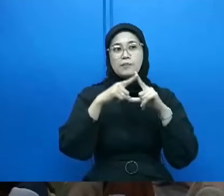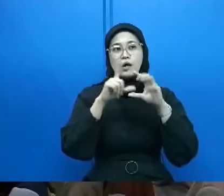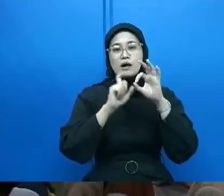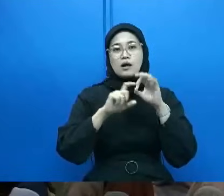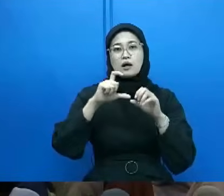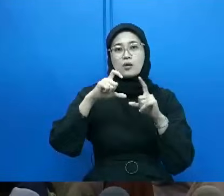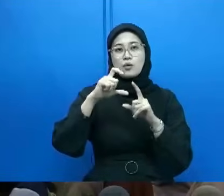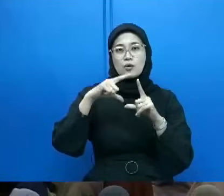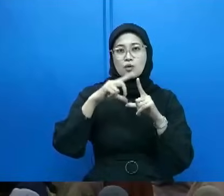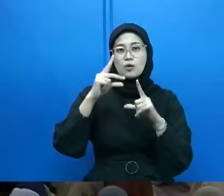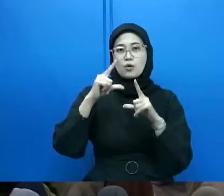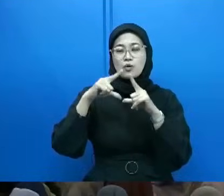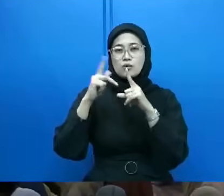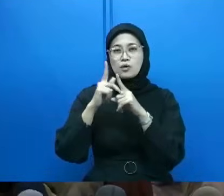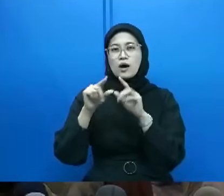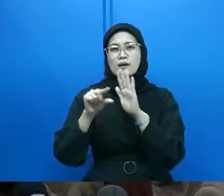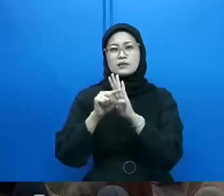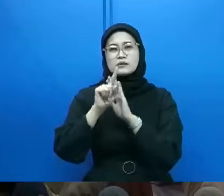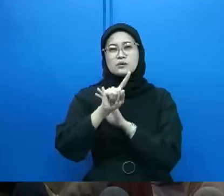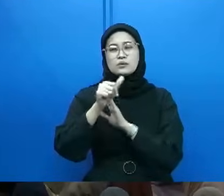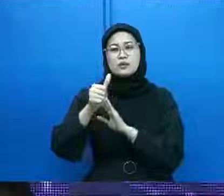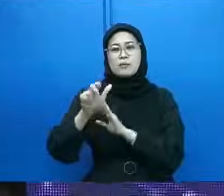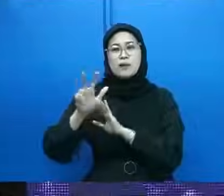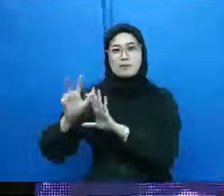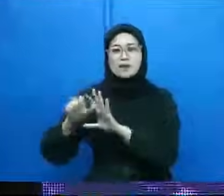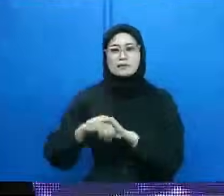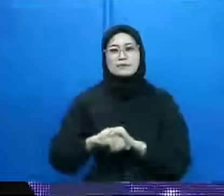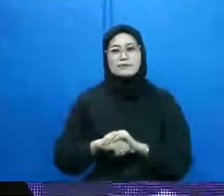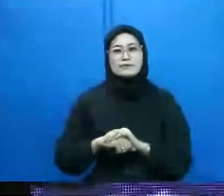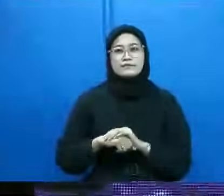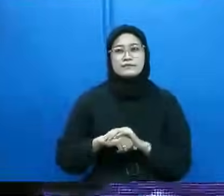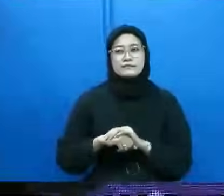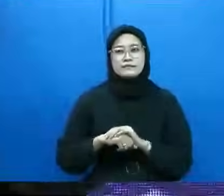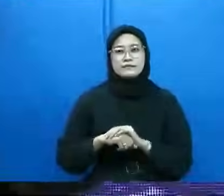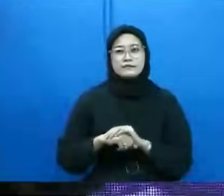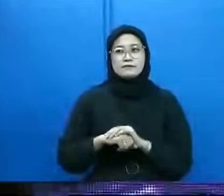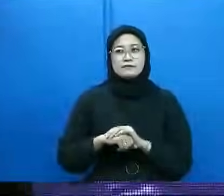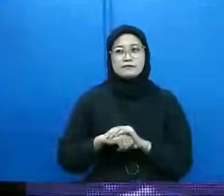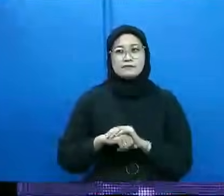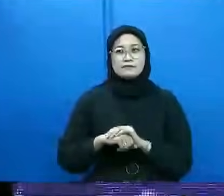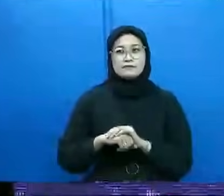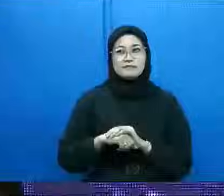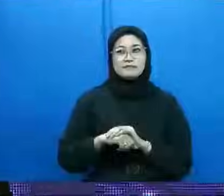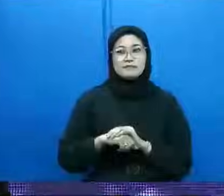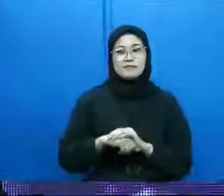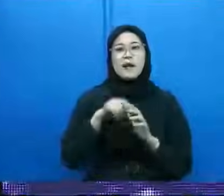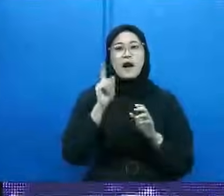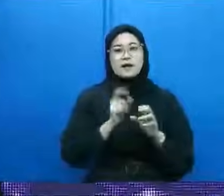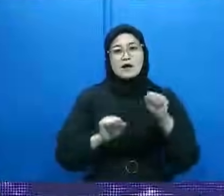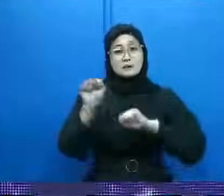ardi halalan thayyiban. Kata Imam Malik, itu yang teoritis, yang kita cari. Ada yang saat kita kerjakan rizki datang